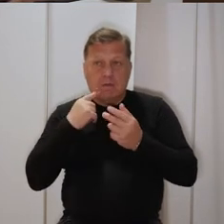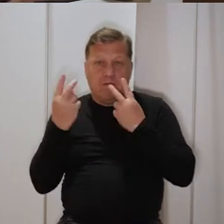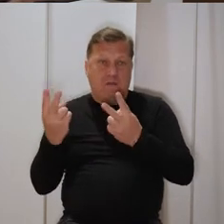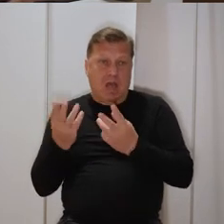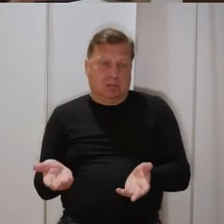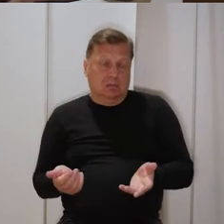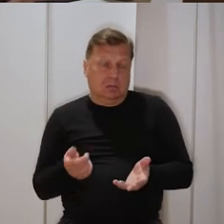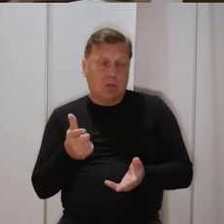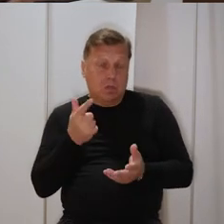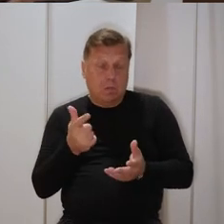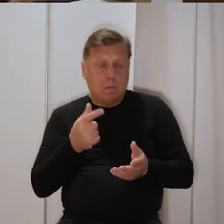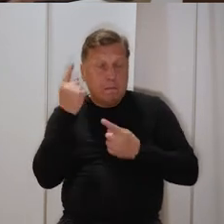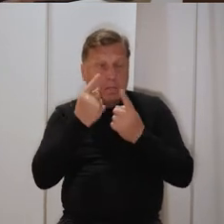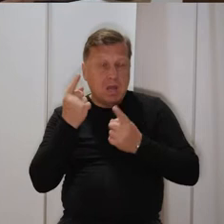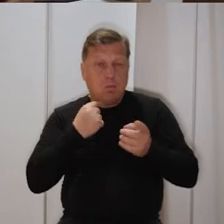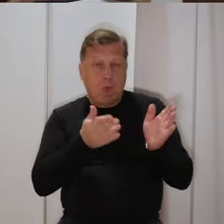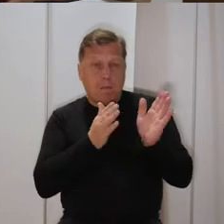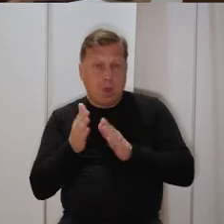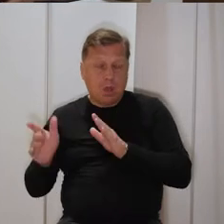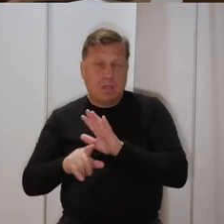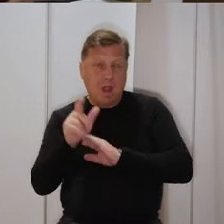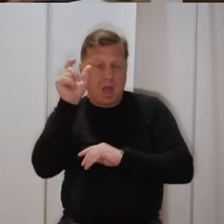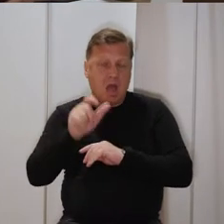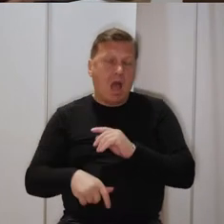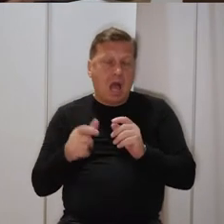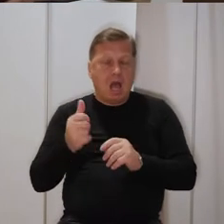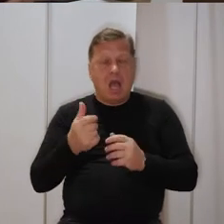było ważne dla twórcy i twórczyni.